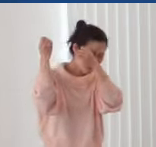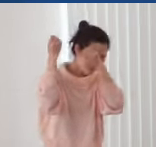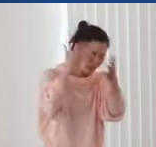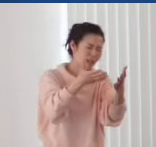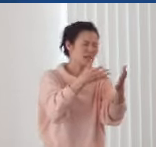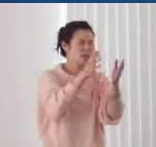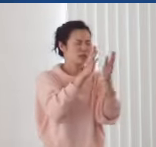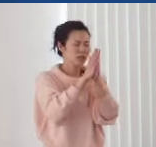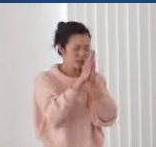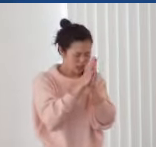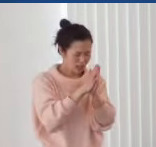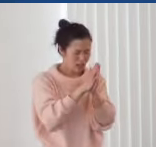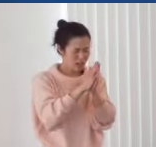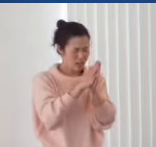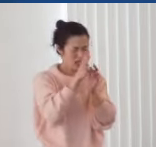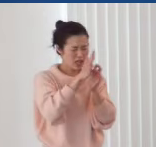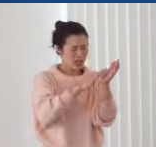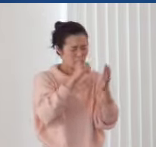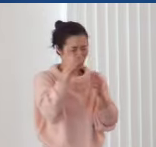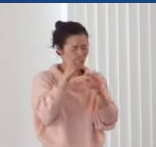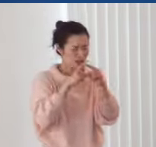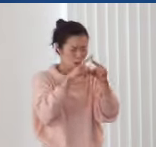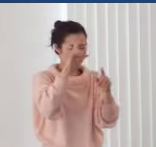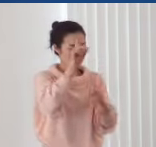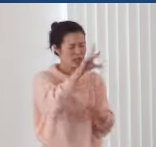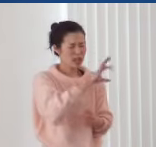イエス・キリストの尊いお名前によってお祈りをいたします。